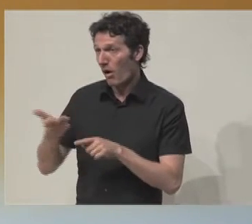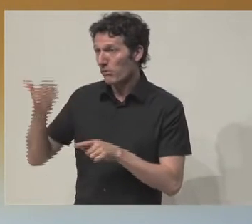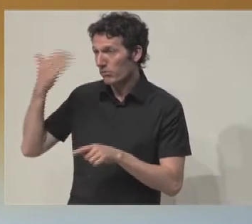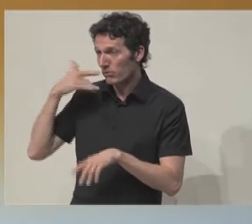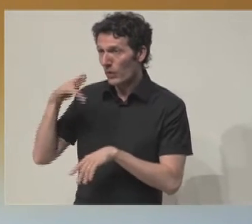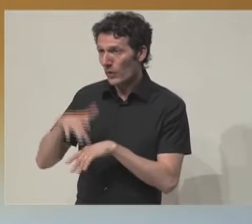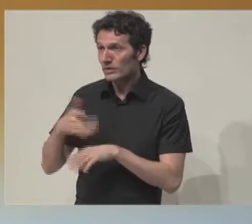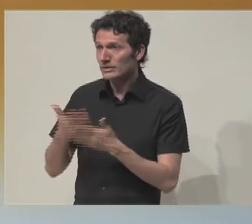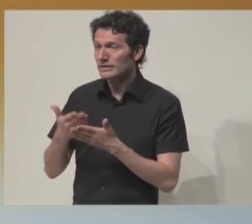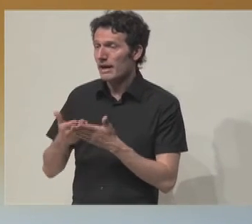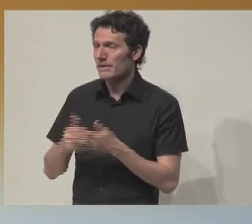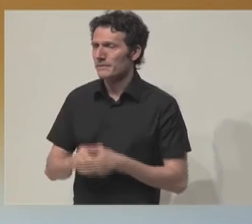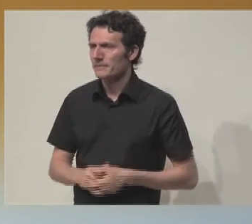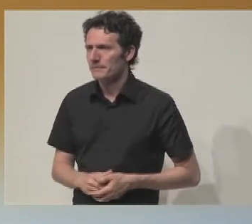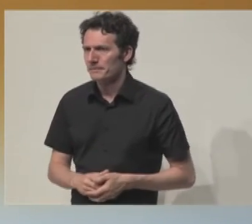c'était